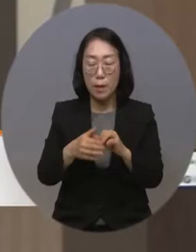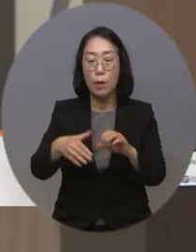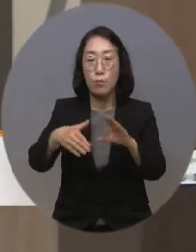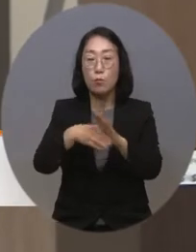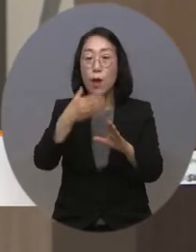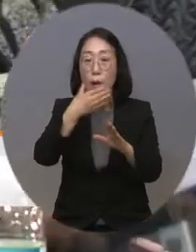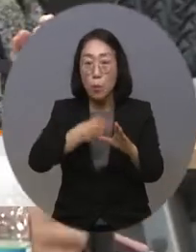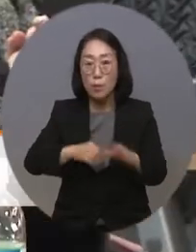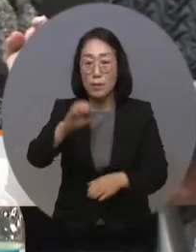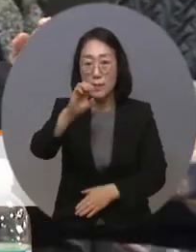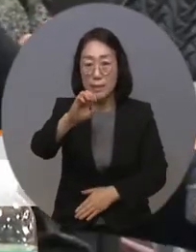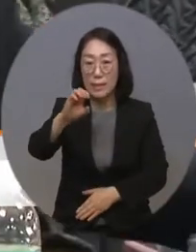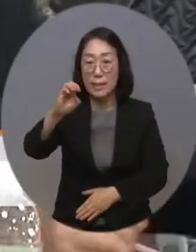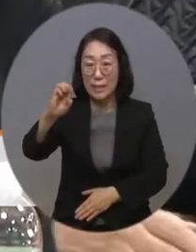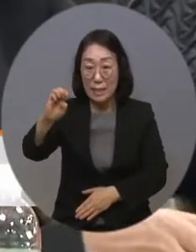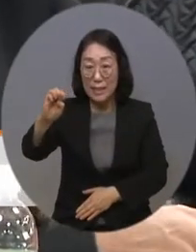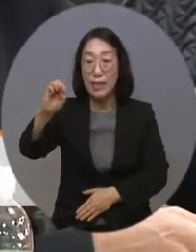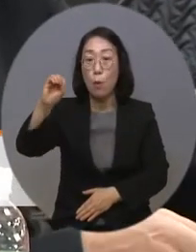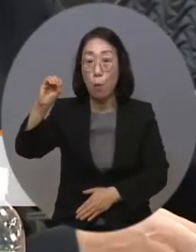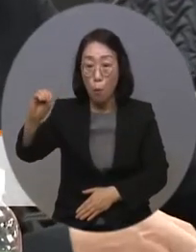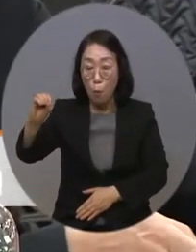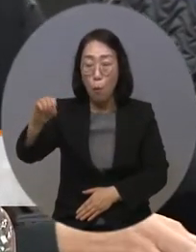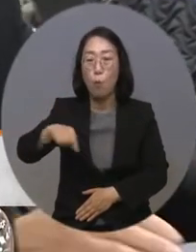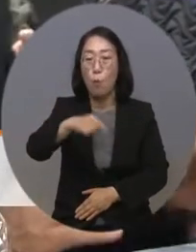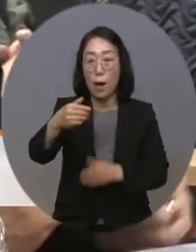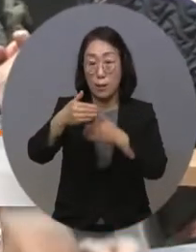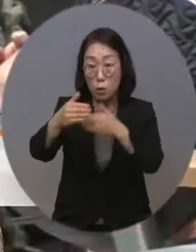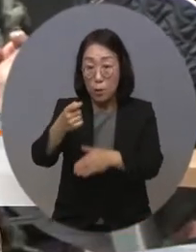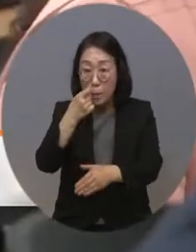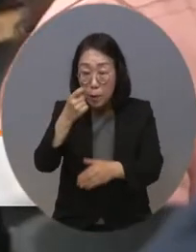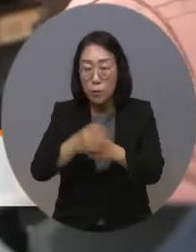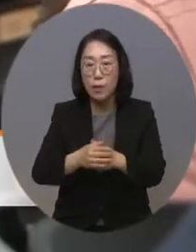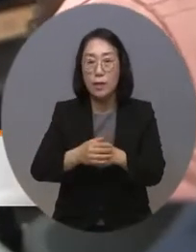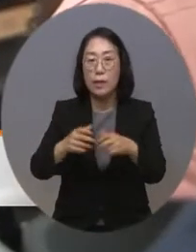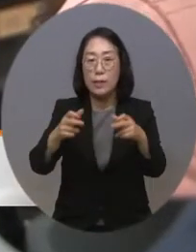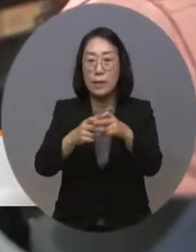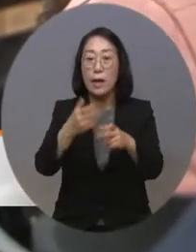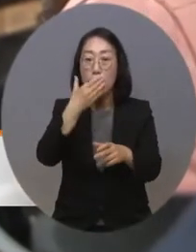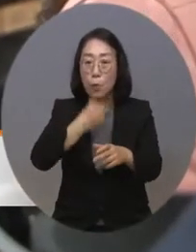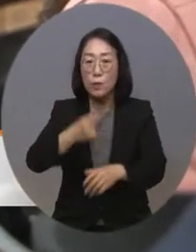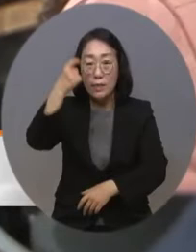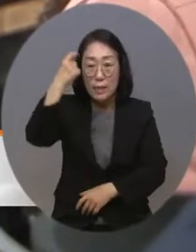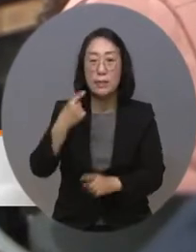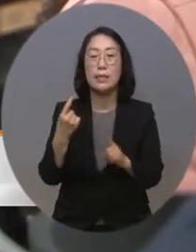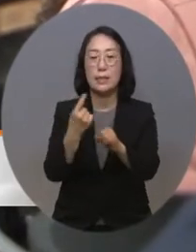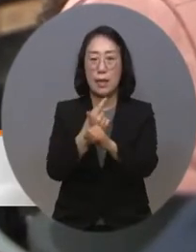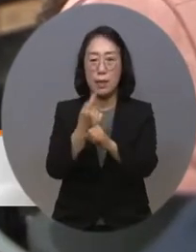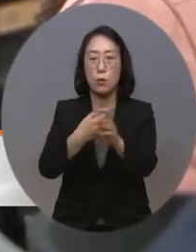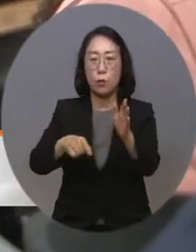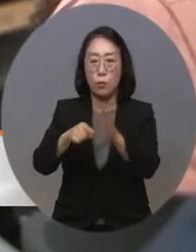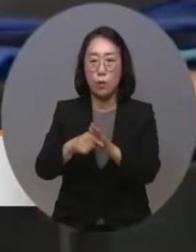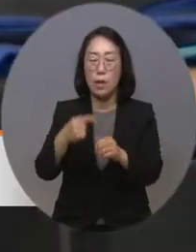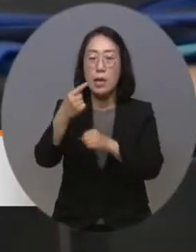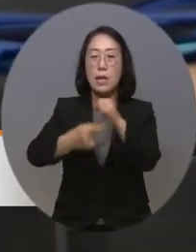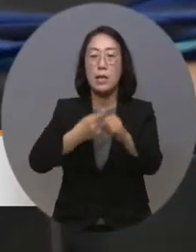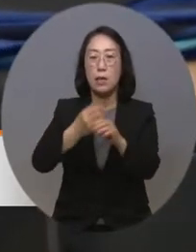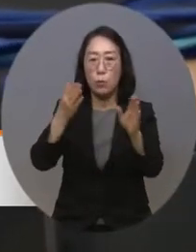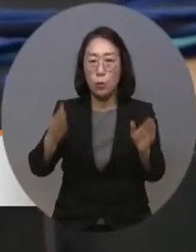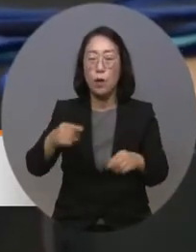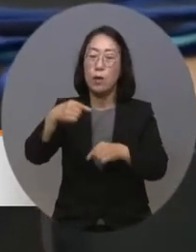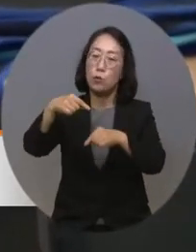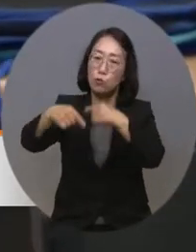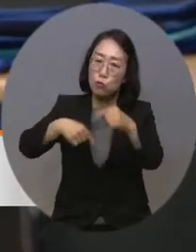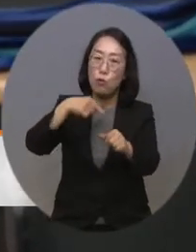CEO 과정은 사회적 약자와 장애인의 인식 개선 및 지역사회 봉사에 초점을 두고 지난 한 해 동안 수어 특강